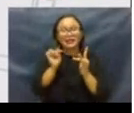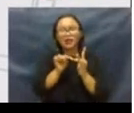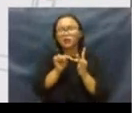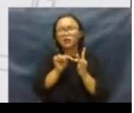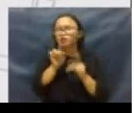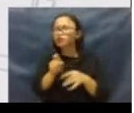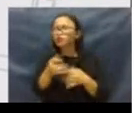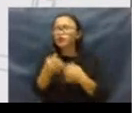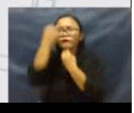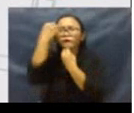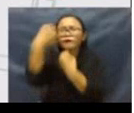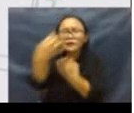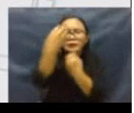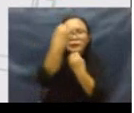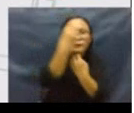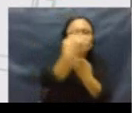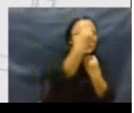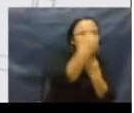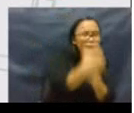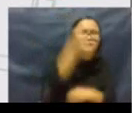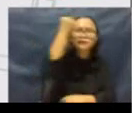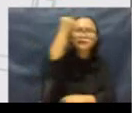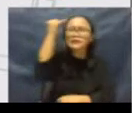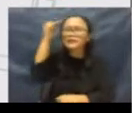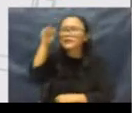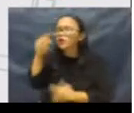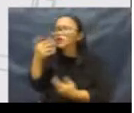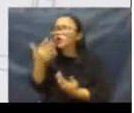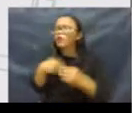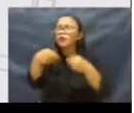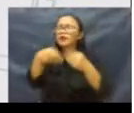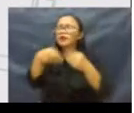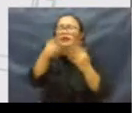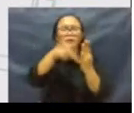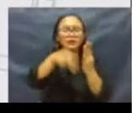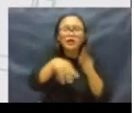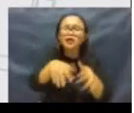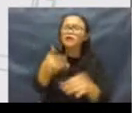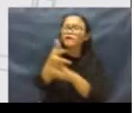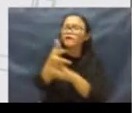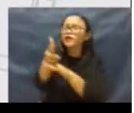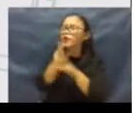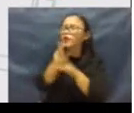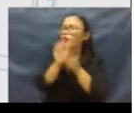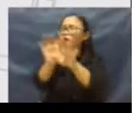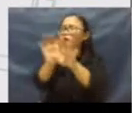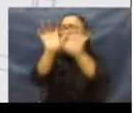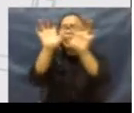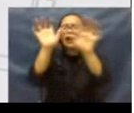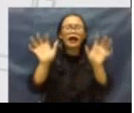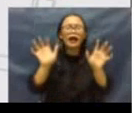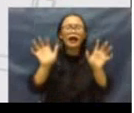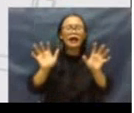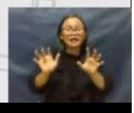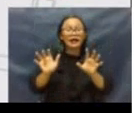opini, atau materi-materi bacaan, atau video-video yang tidak